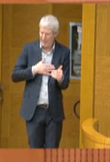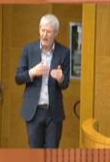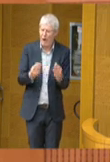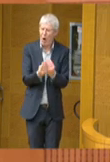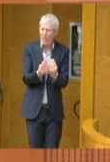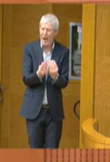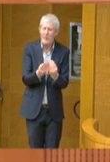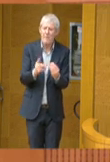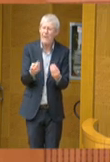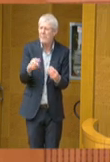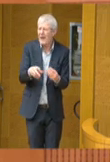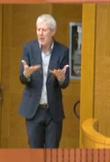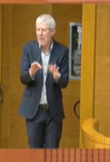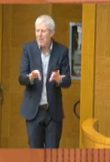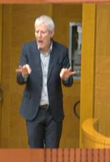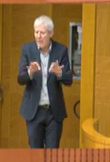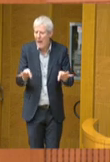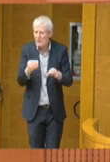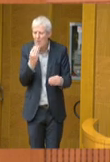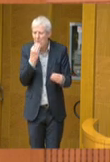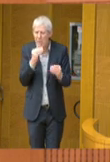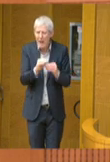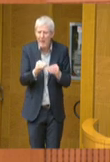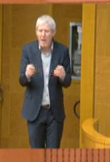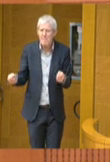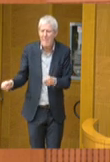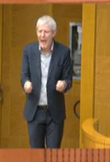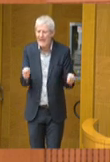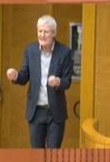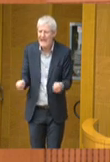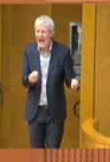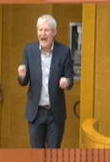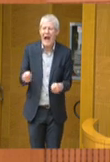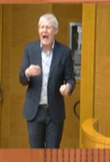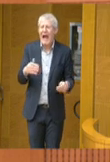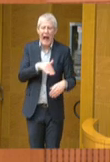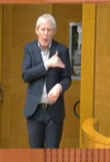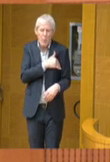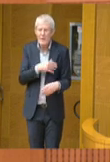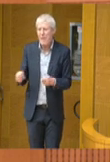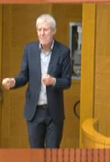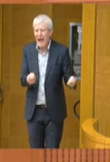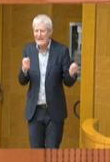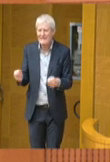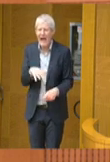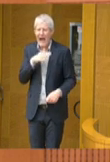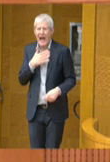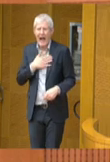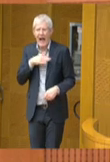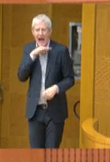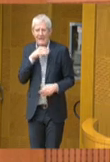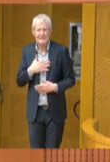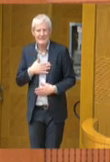appartenenza, per la preparazione di pasti per la mensa alunni e la mensa anziani. Anziani è un progetto